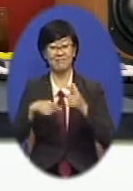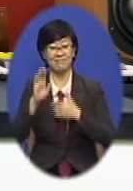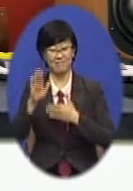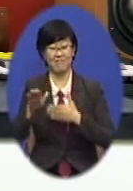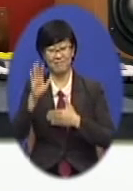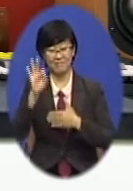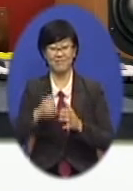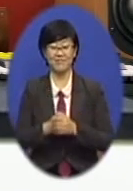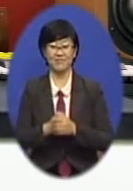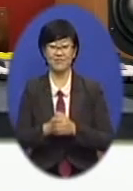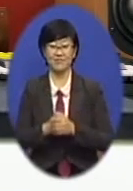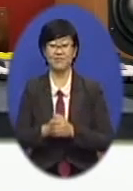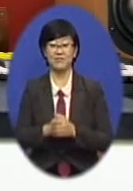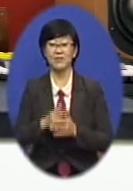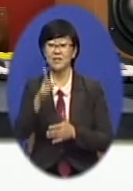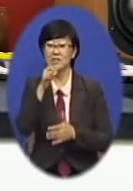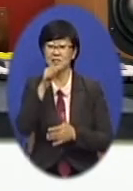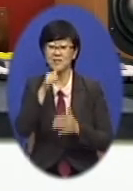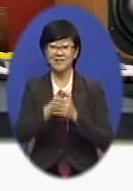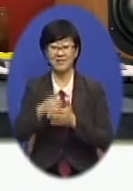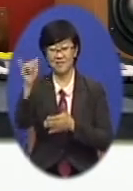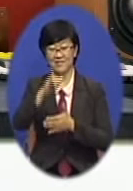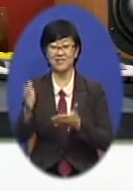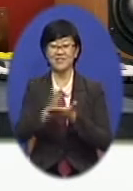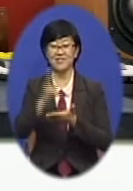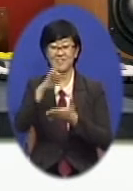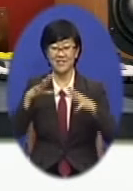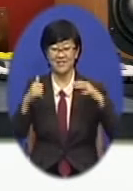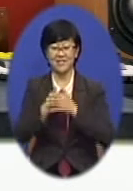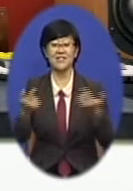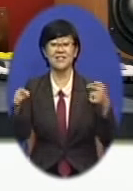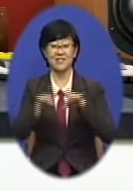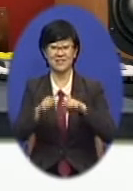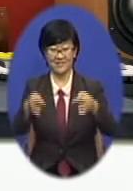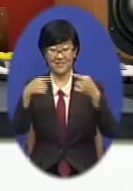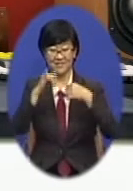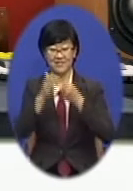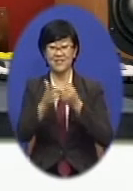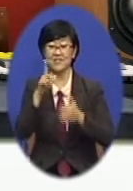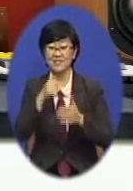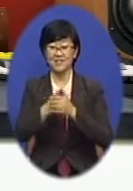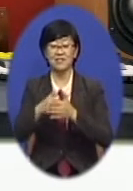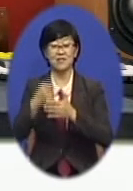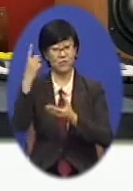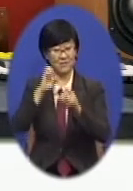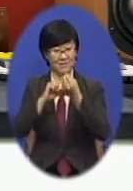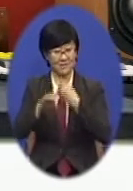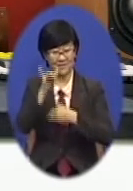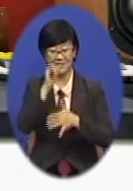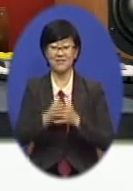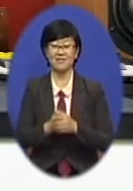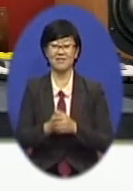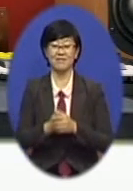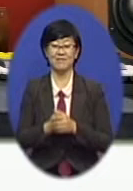돼요. 자, 자, 월요일입니다. 전국 나눔 노래자랑 월요일 함께하고 계시는데요. 월요일은 특별히 퀴즈가